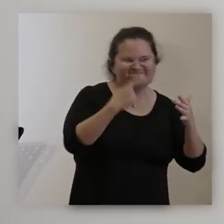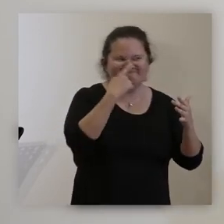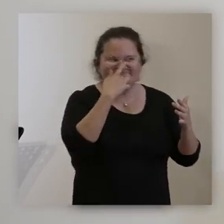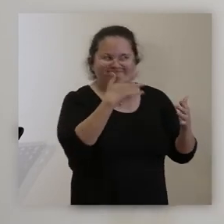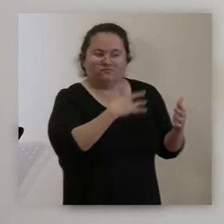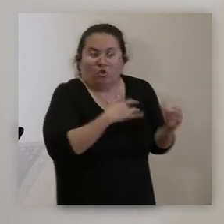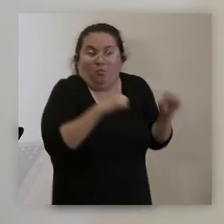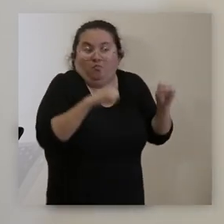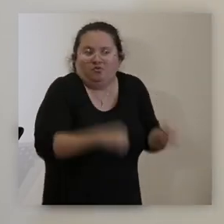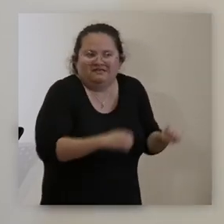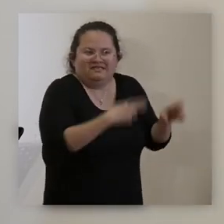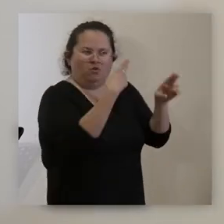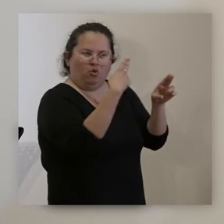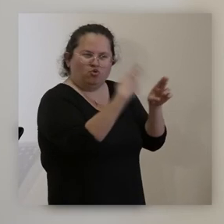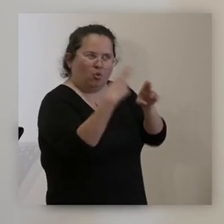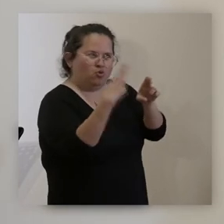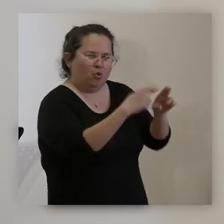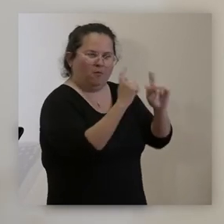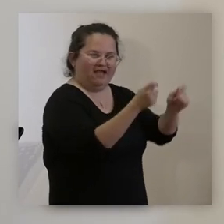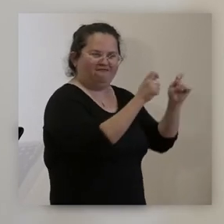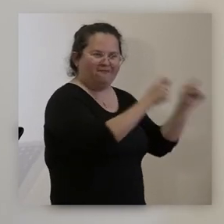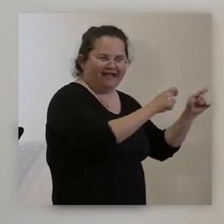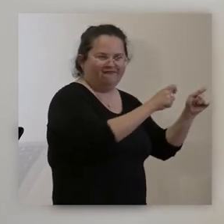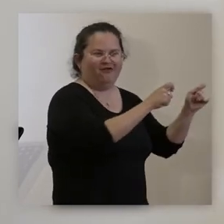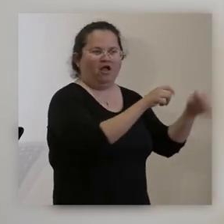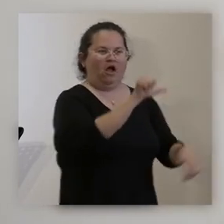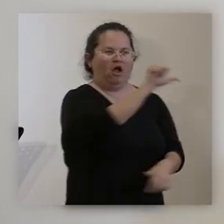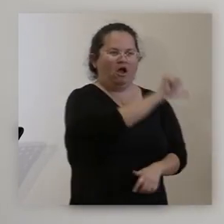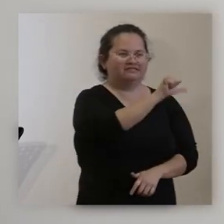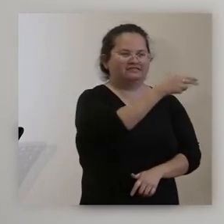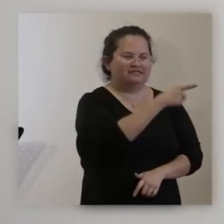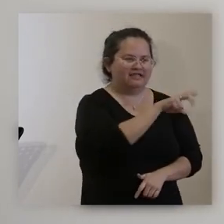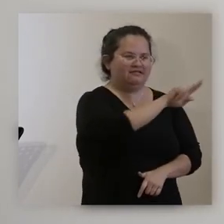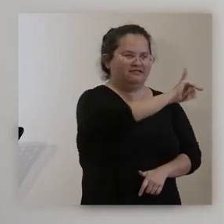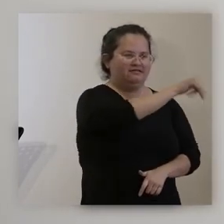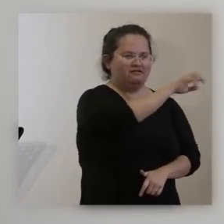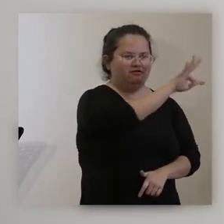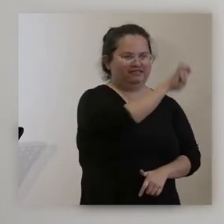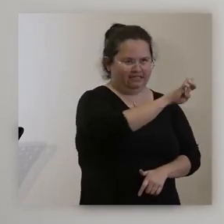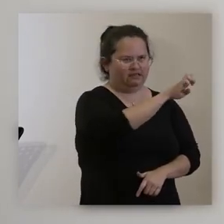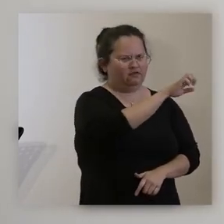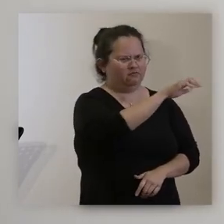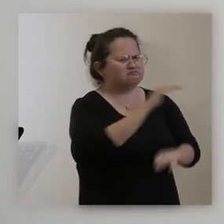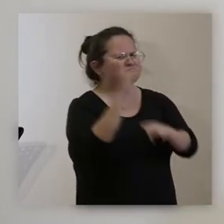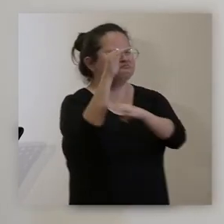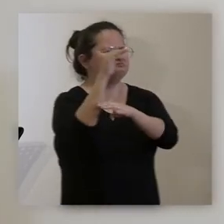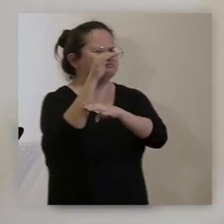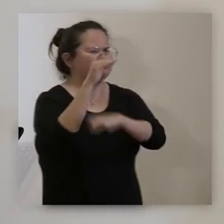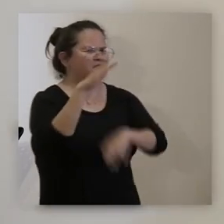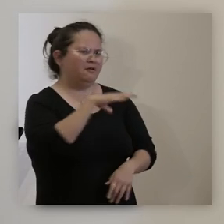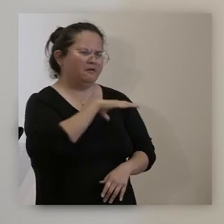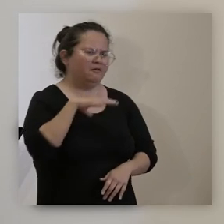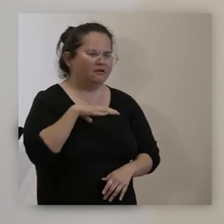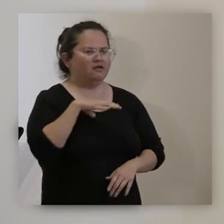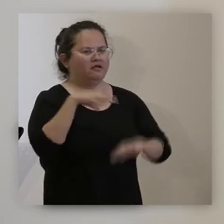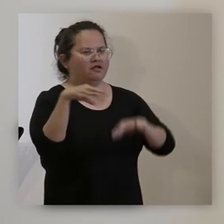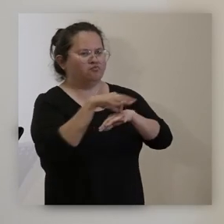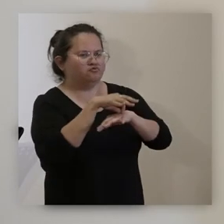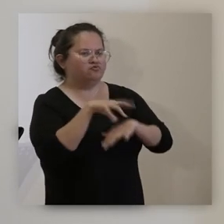maîtresse, l'épouse Rosemont, deux femmes que j'ai trouvées dans des archives de la Martinique concernant l'année